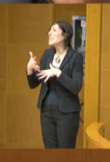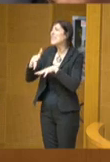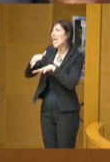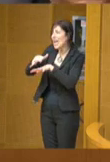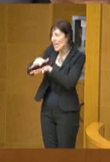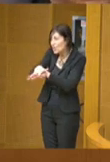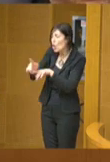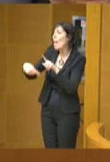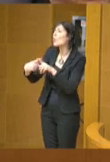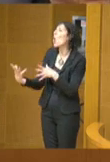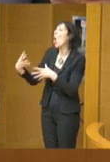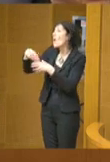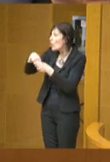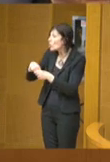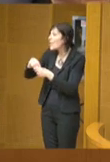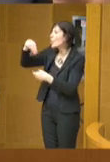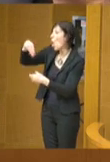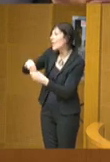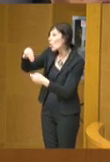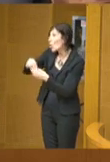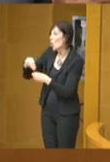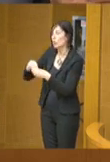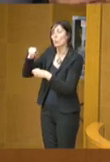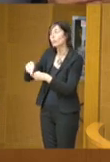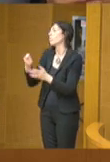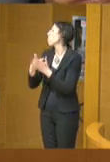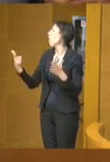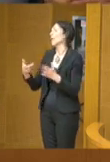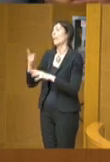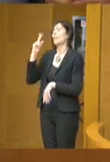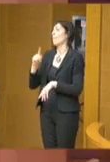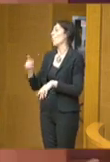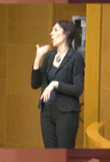il coinvolgimento e l'inclusione sia la cosa più importante. Grazie.